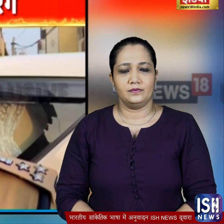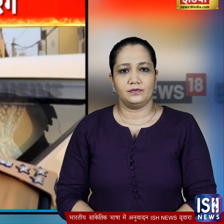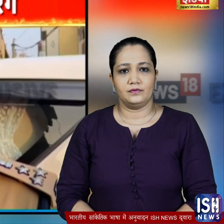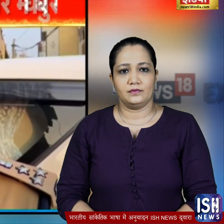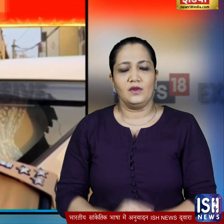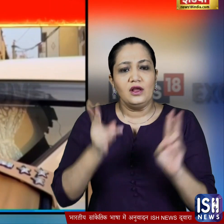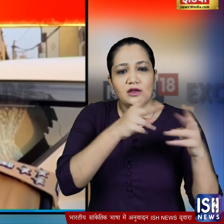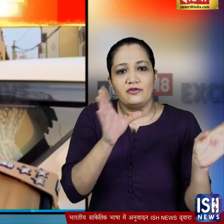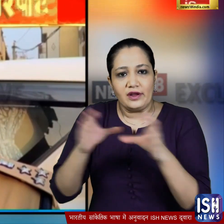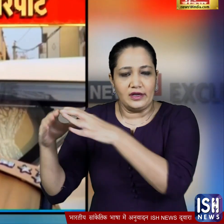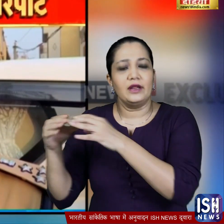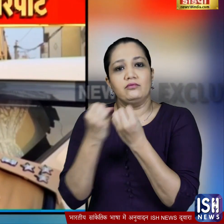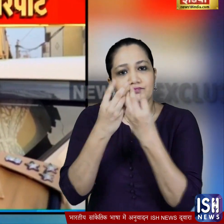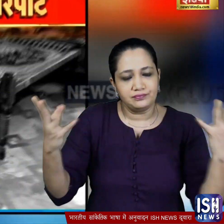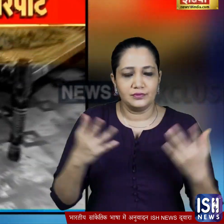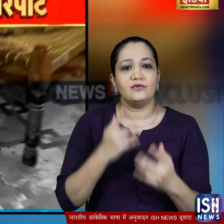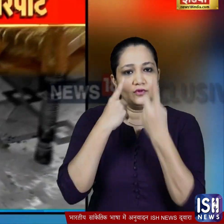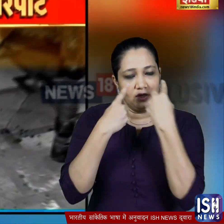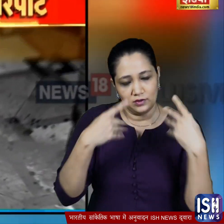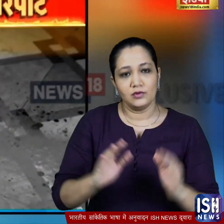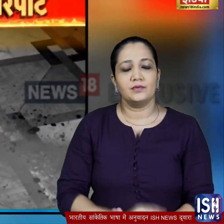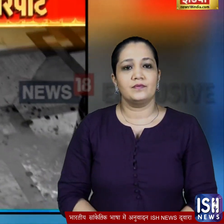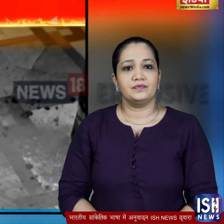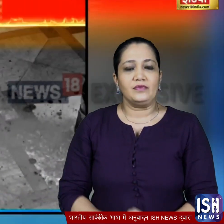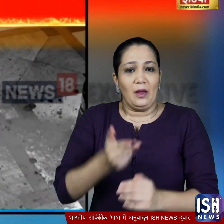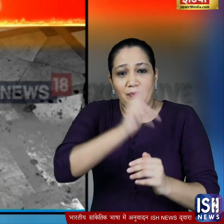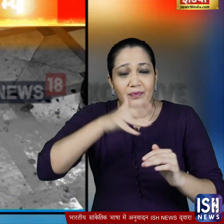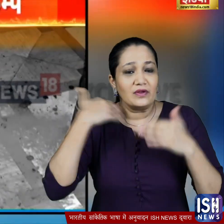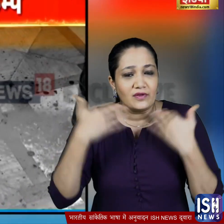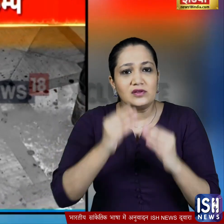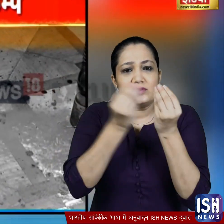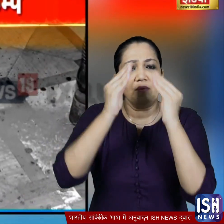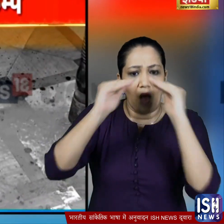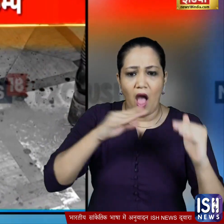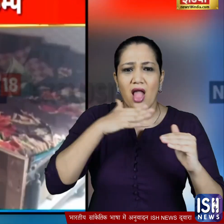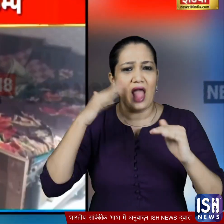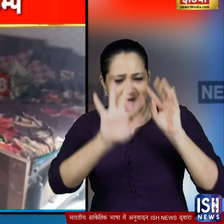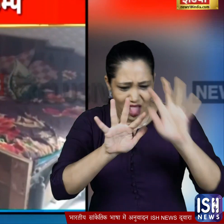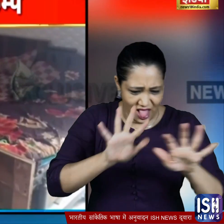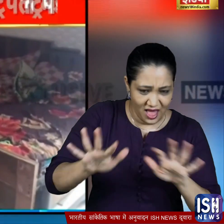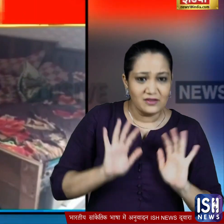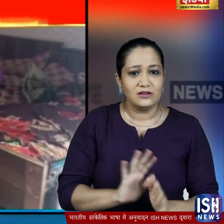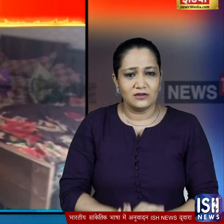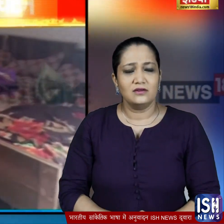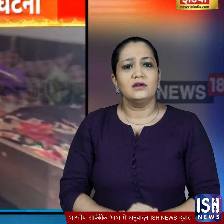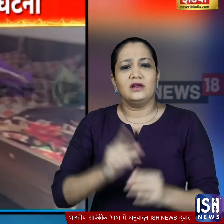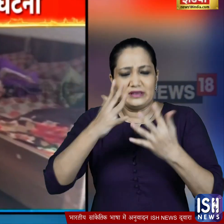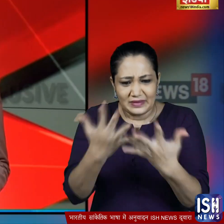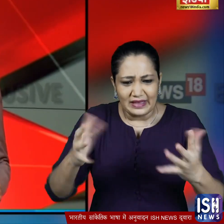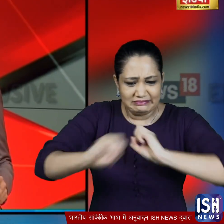अलग पहलुओं पर इस समय वर्तमान में जांच कर रही हैं। हत्या के बाद मकान के कुछ हिस्सों में खून के धब्बे भी दिखाई दिए। वहां सामान भी तितर बितर